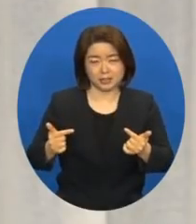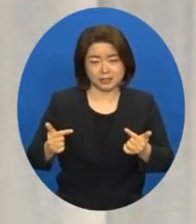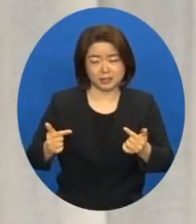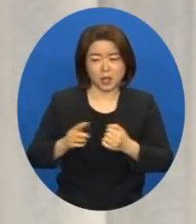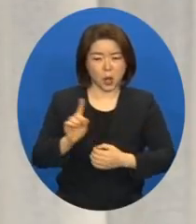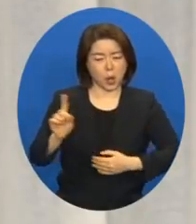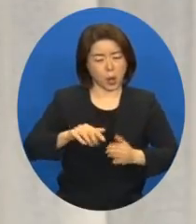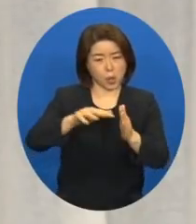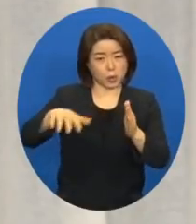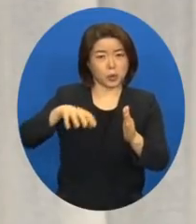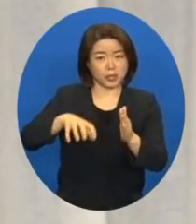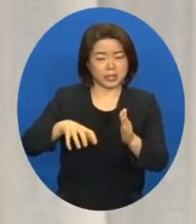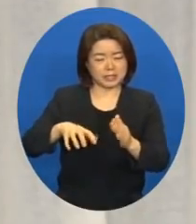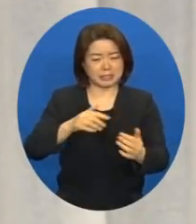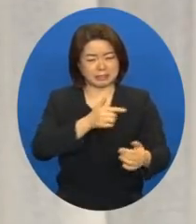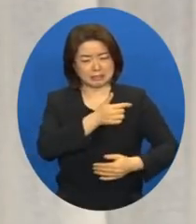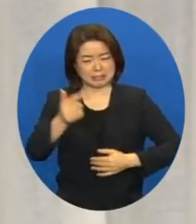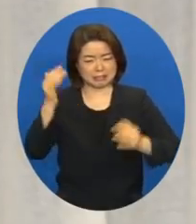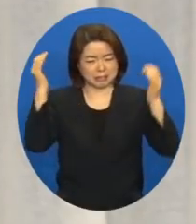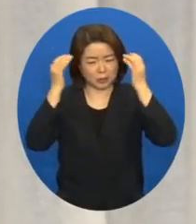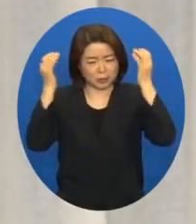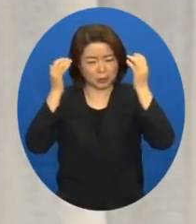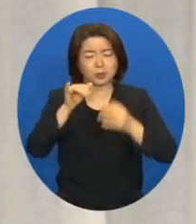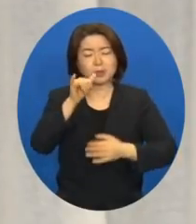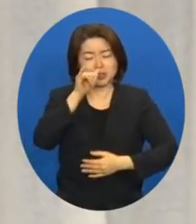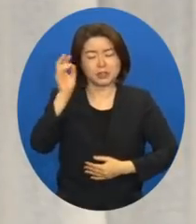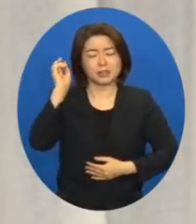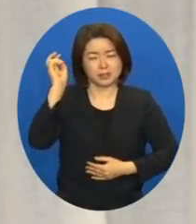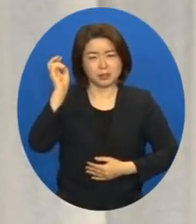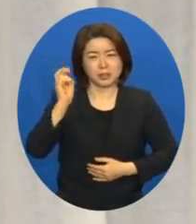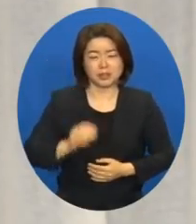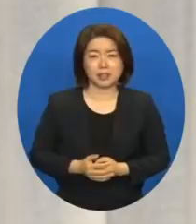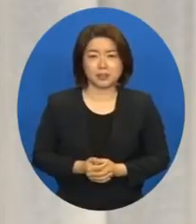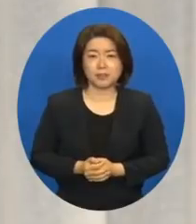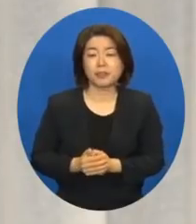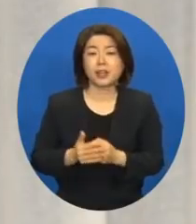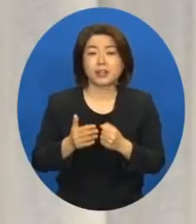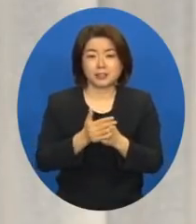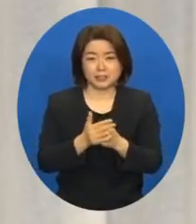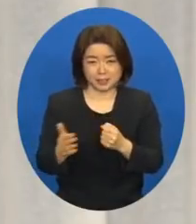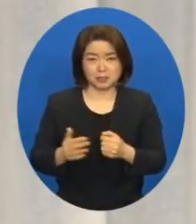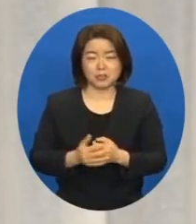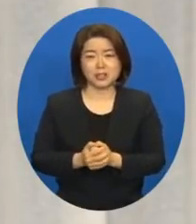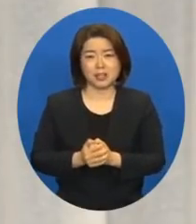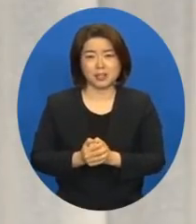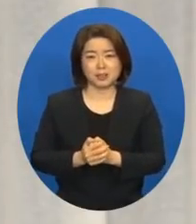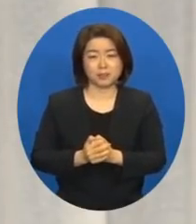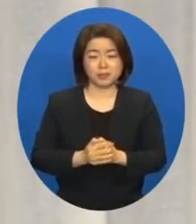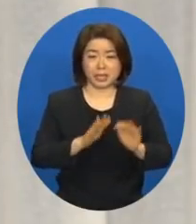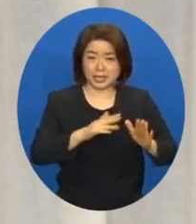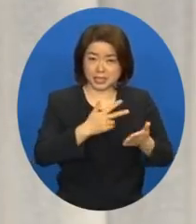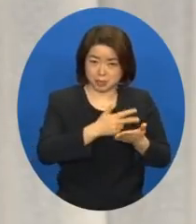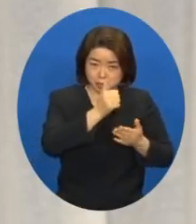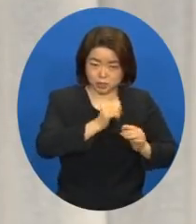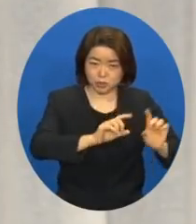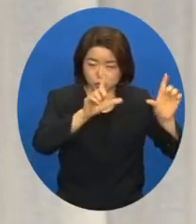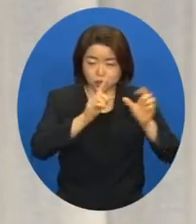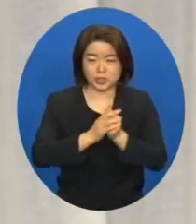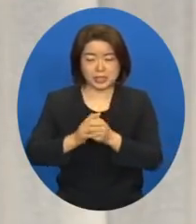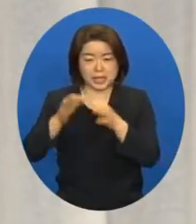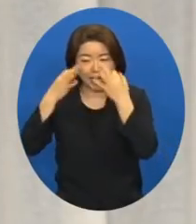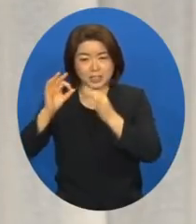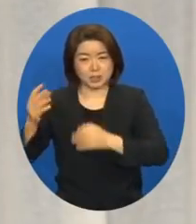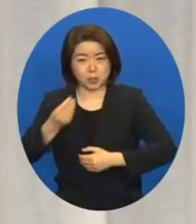큰 고통스러운 일이 될 거라는 생각이 들었습니다. 그래서 주일과 금요 성령집회